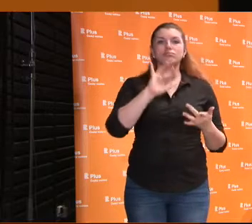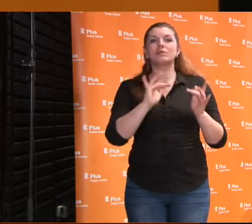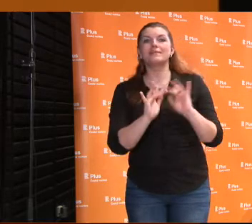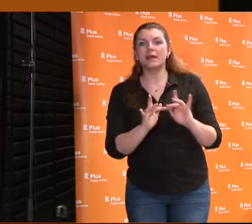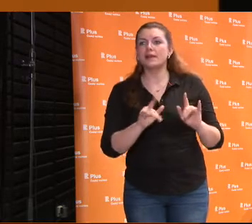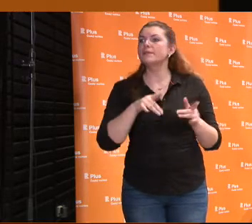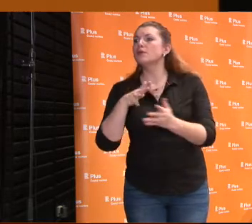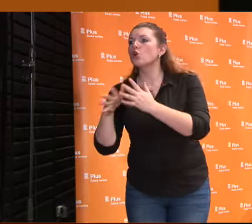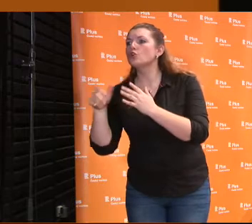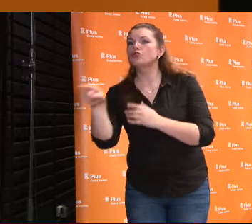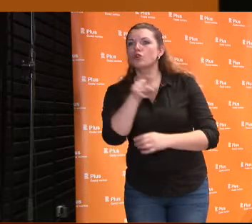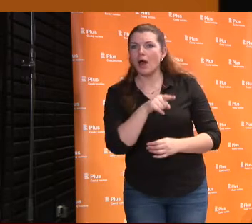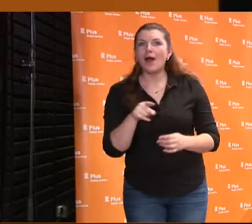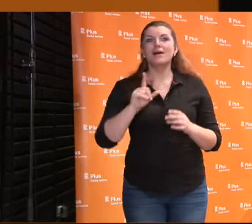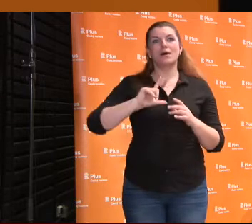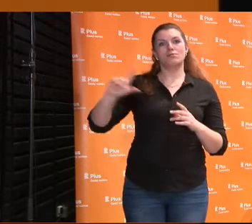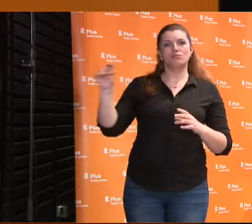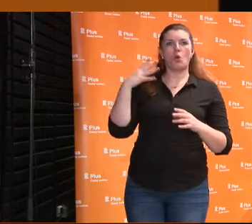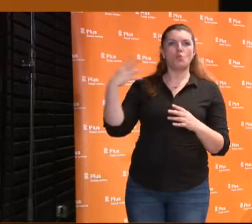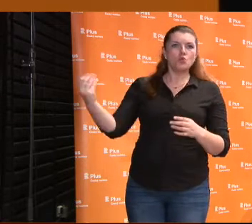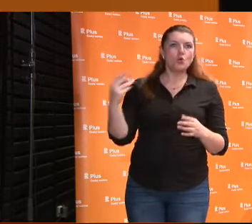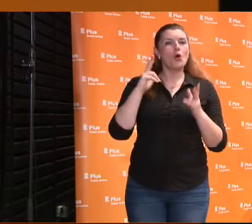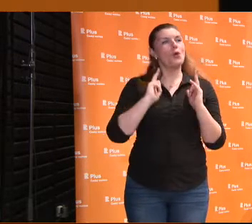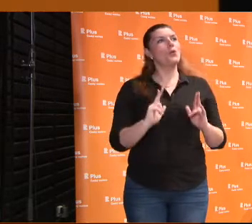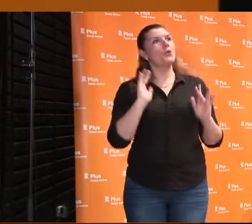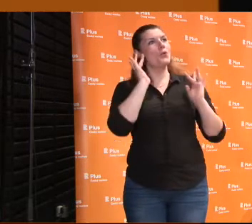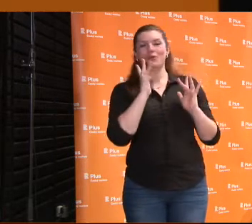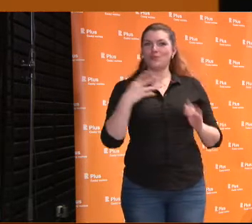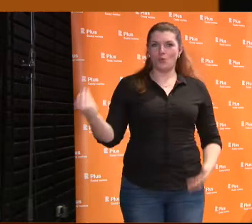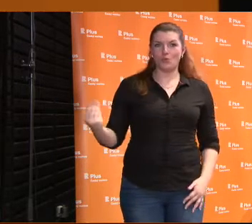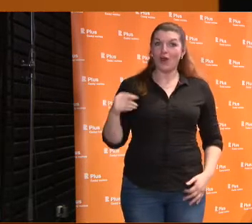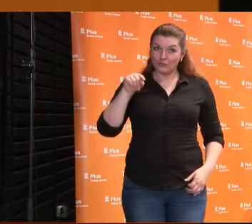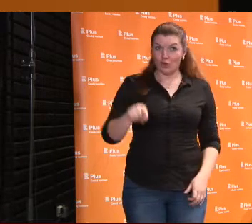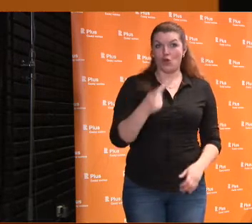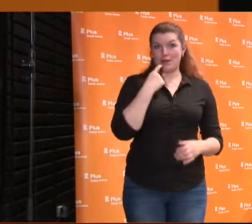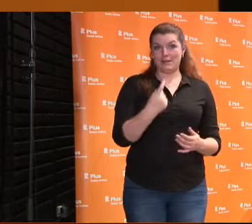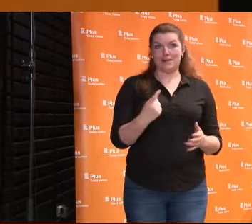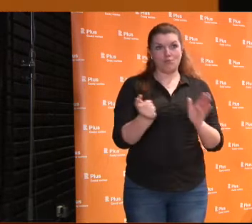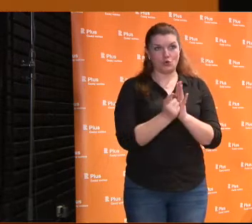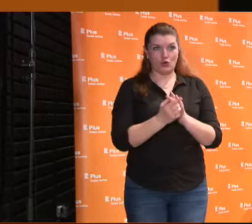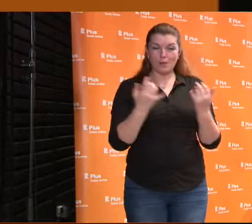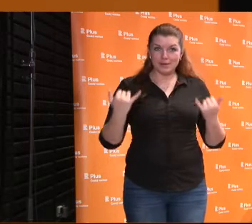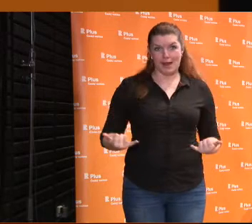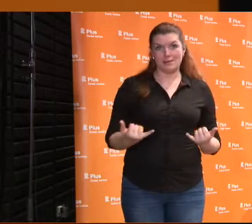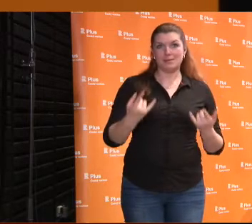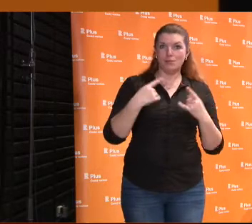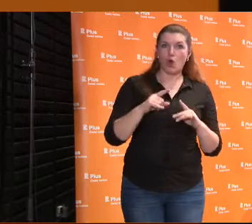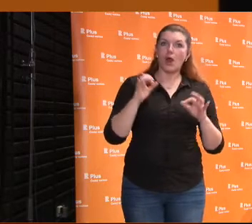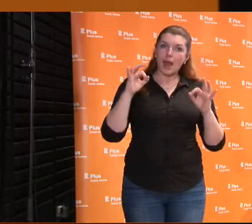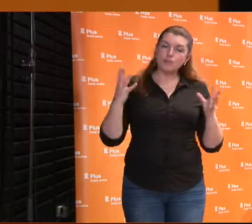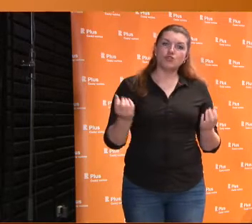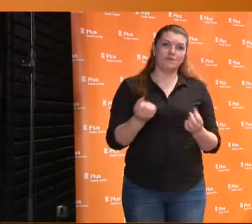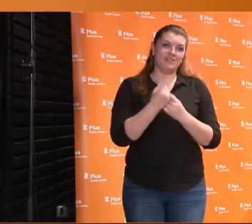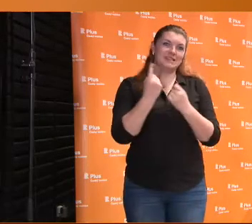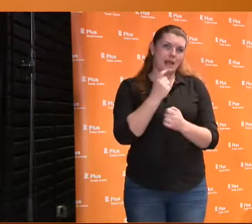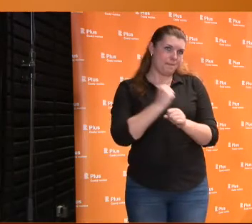a odcházejí z práce odpočinuti. A to je to, co vlastně chceme při současném zvýšení produktivity práce. Pane